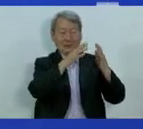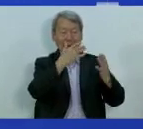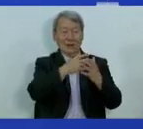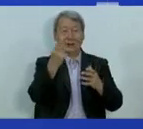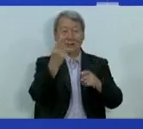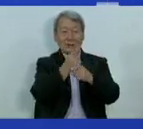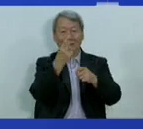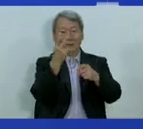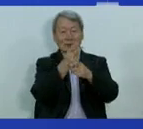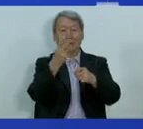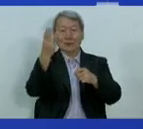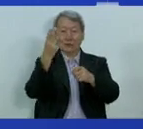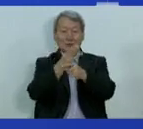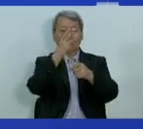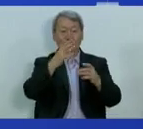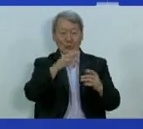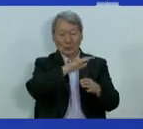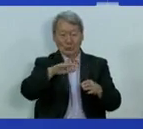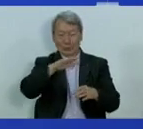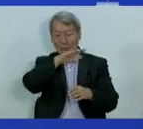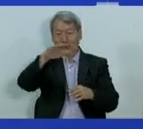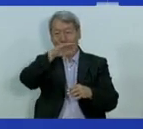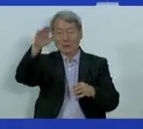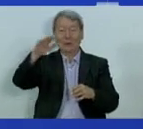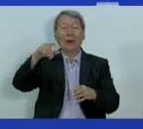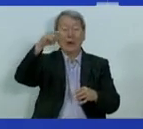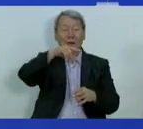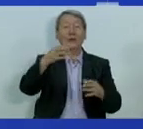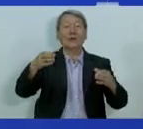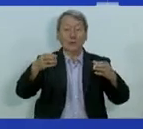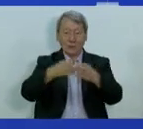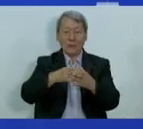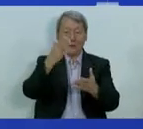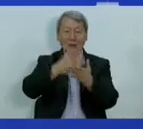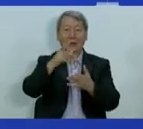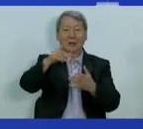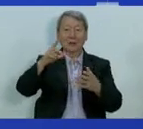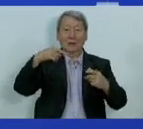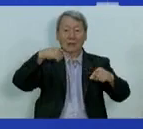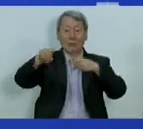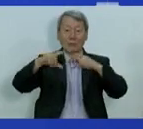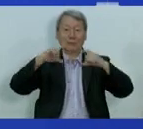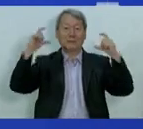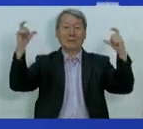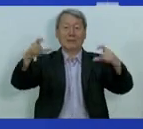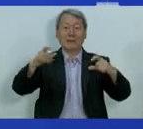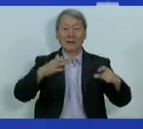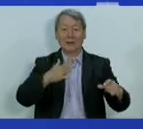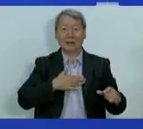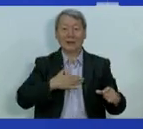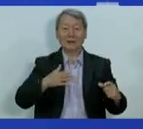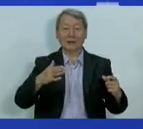первичного, вторичного и третичного уровня, но они организуются даже на базе стадионов, на базе